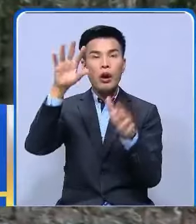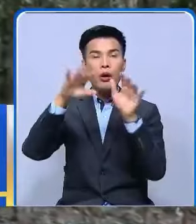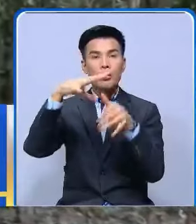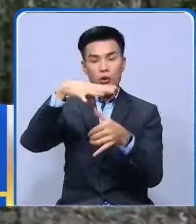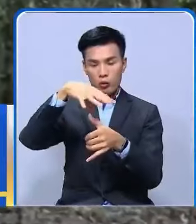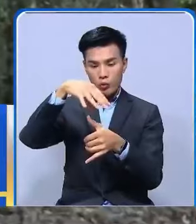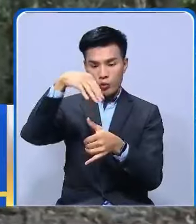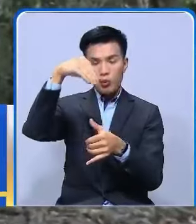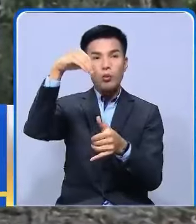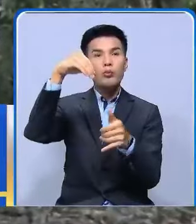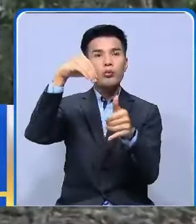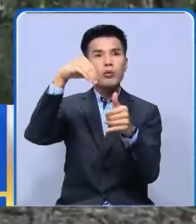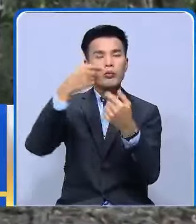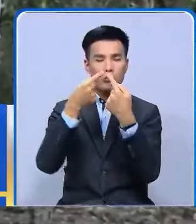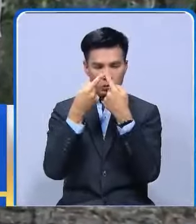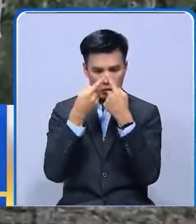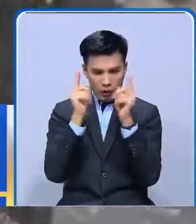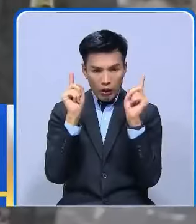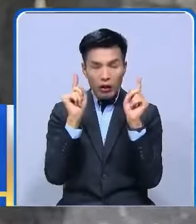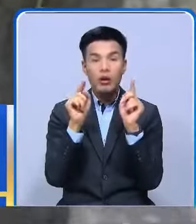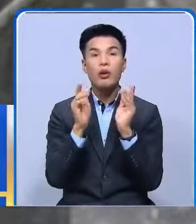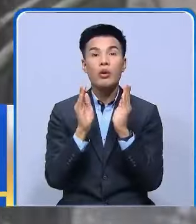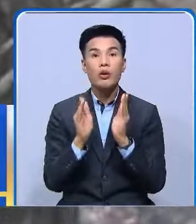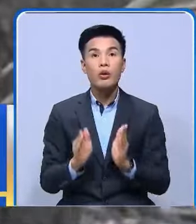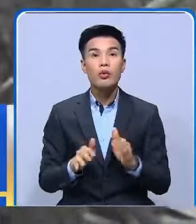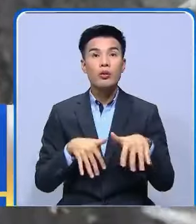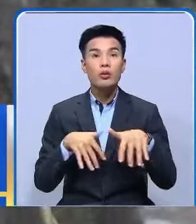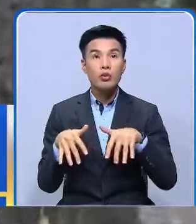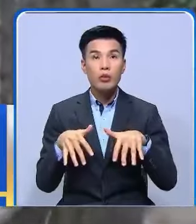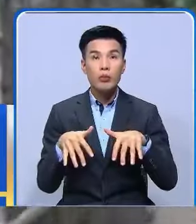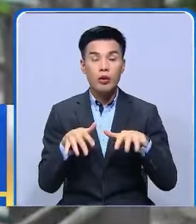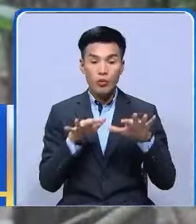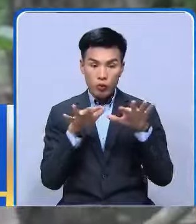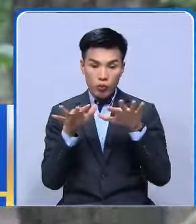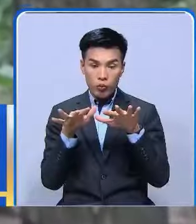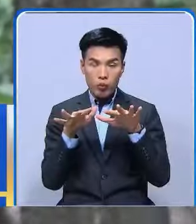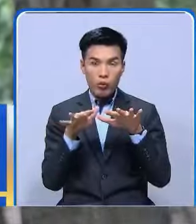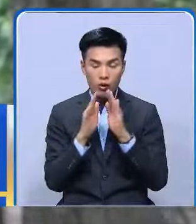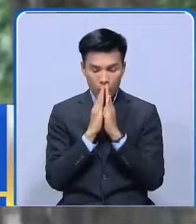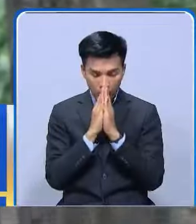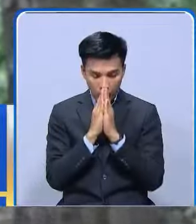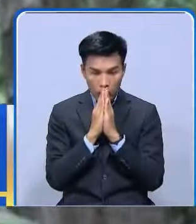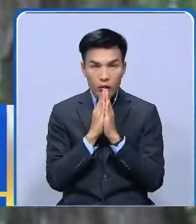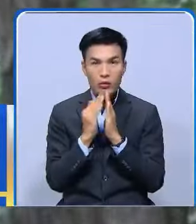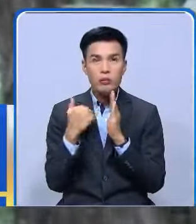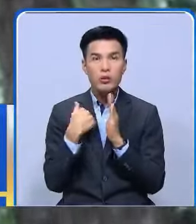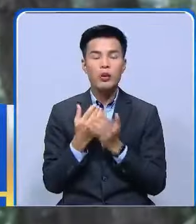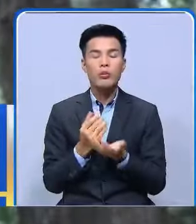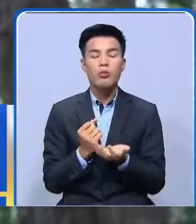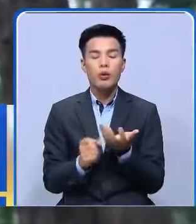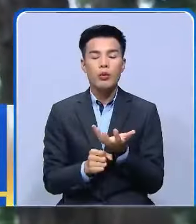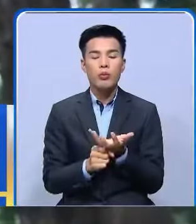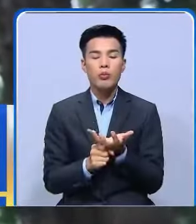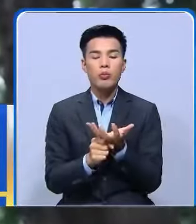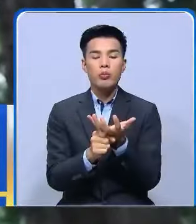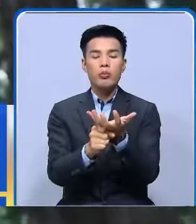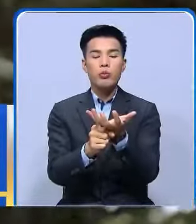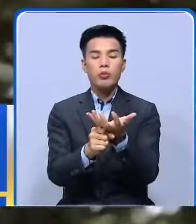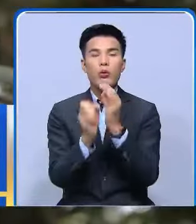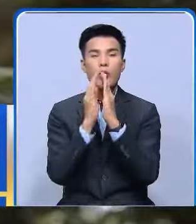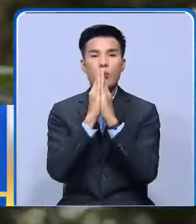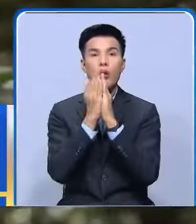วยลักษณะที่แปลกแบบเนี้ยชาวบ้านคุณผู้ชมไม่ได้ไปกราบไหว้ธรรมดามีแต่งขันห้าไปไหว้ขอพ